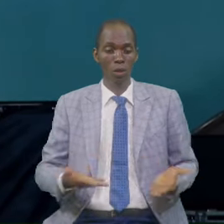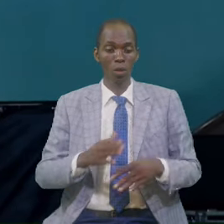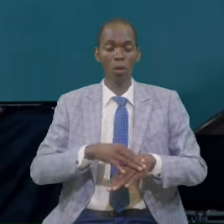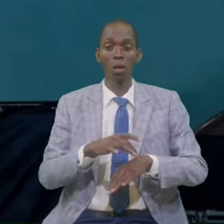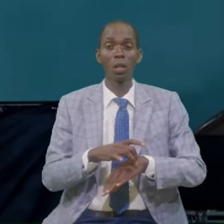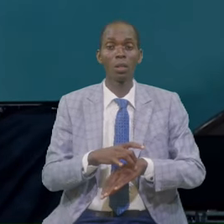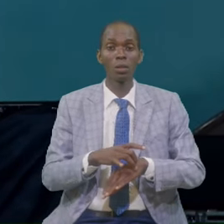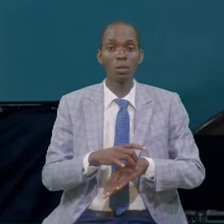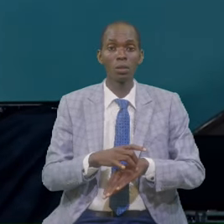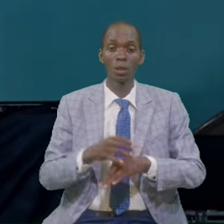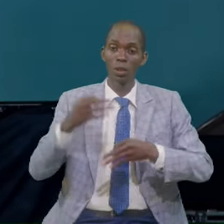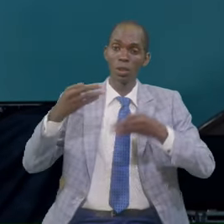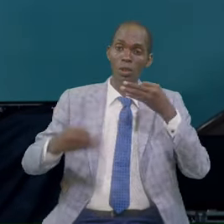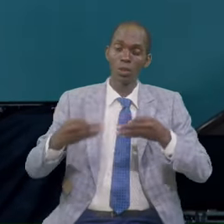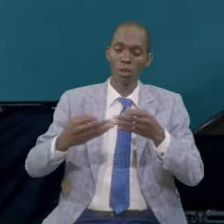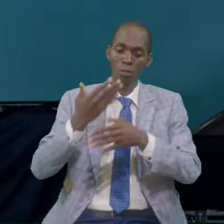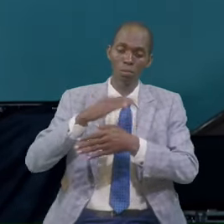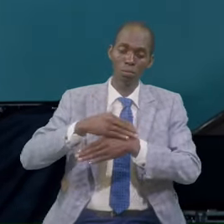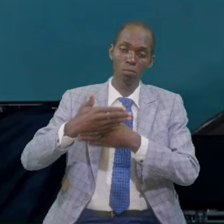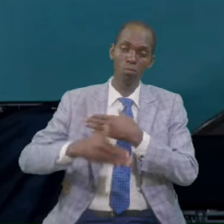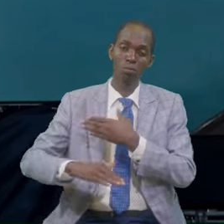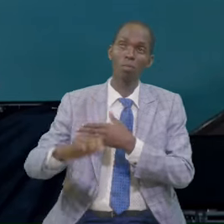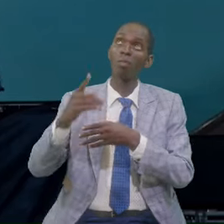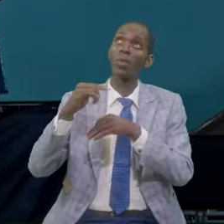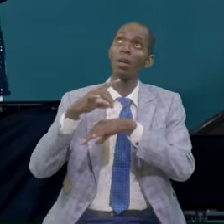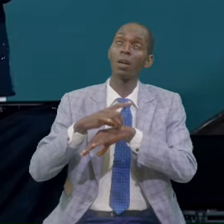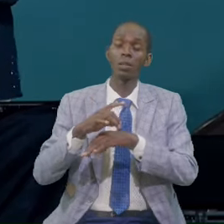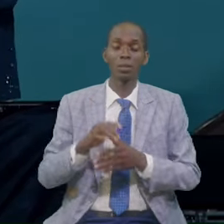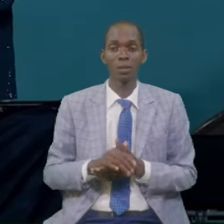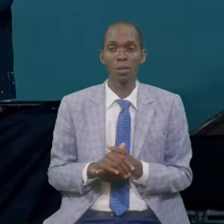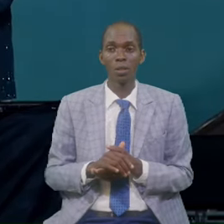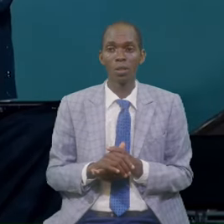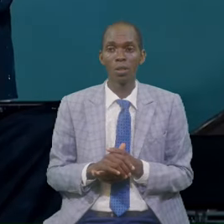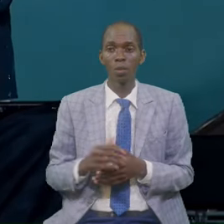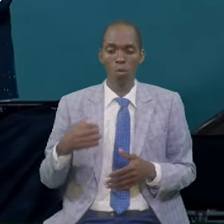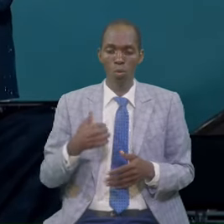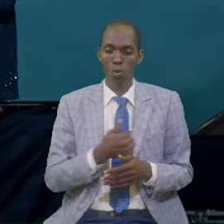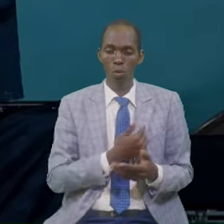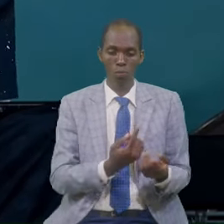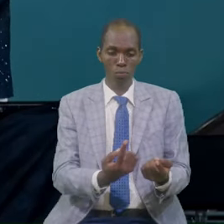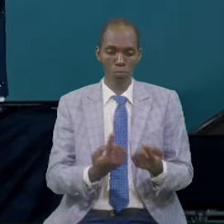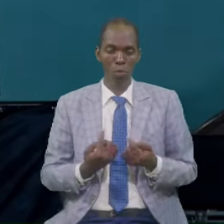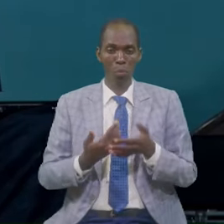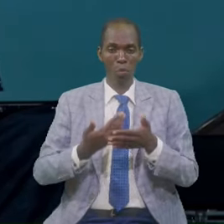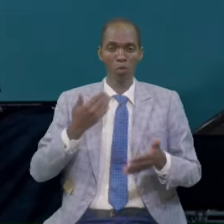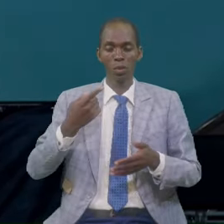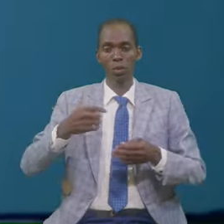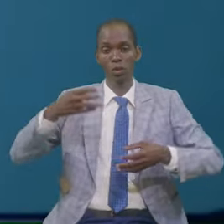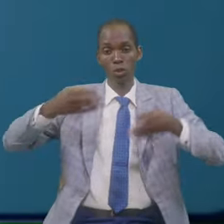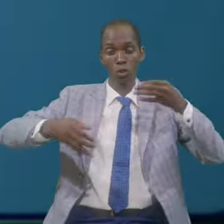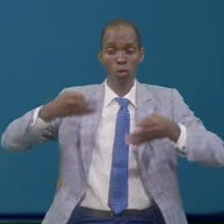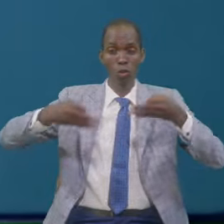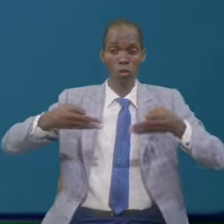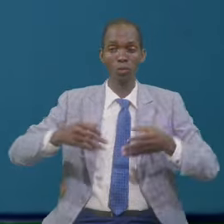Judge beyond the earth. మానవాతీతమైన న్యాయాధిపతి. Appear before the judge. ఆయన ముందు మనం ప్రత్యక్షం కావాలి. And